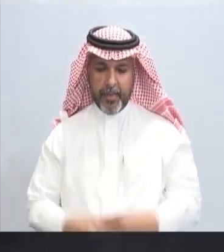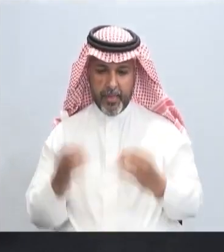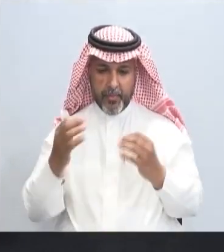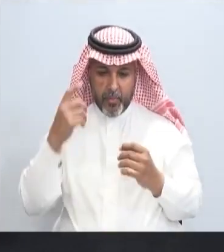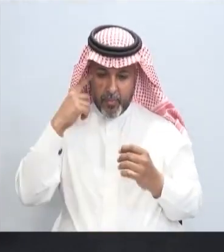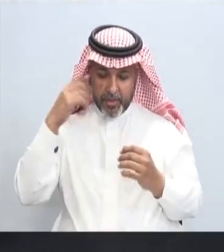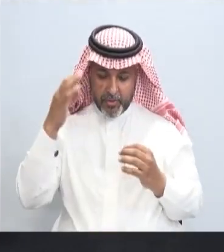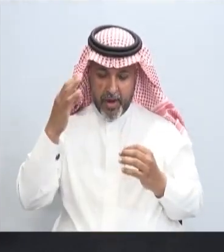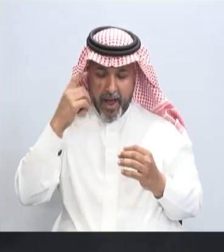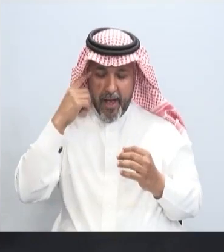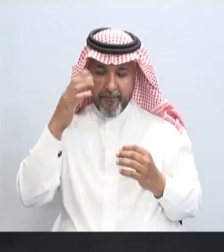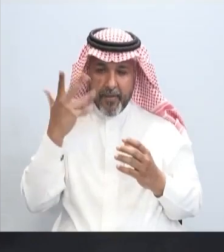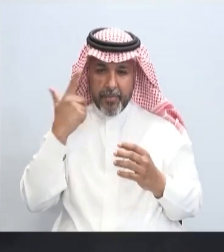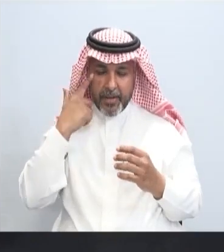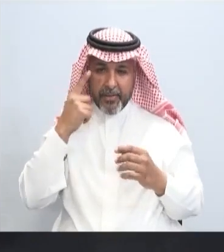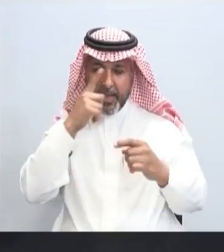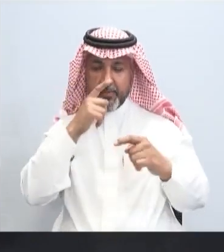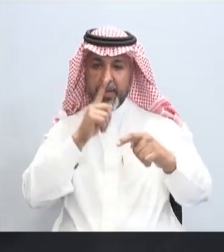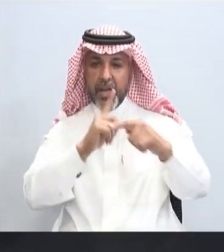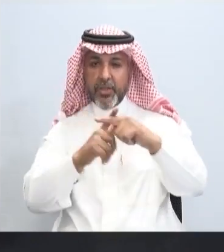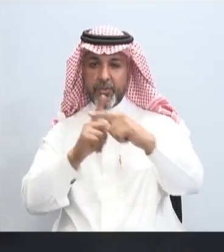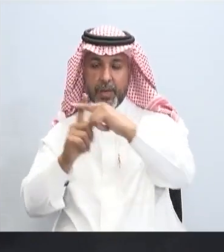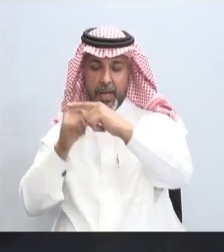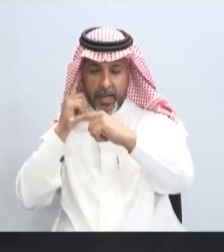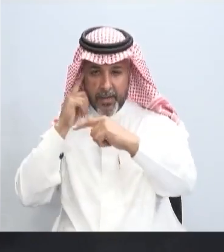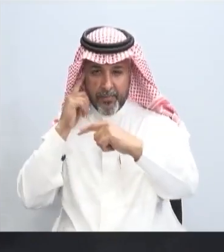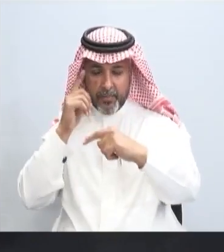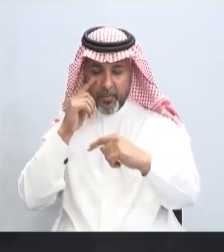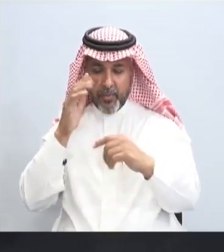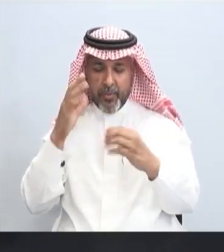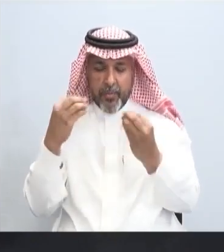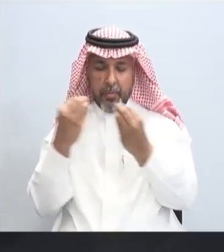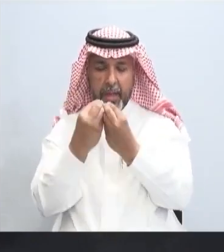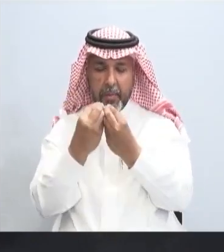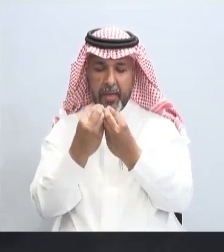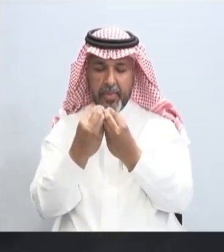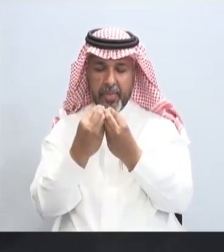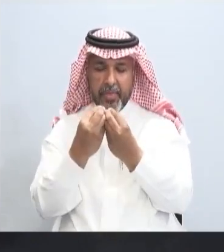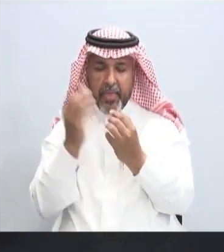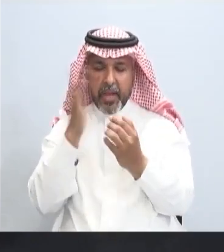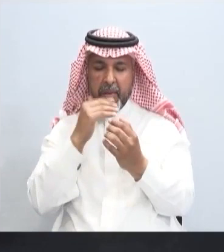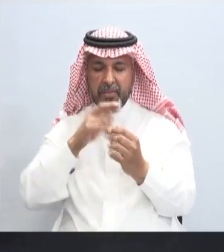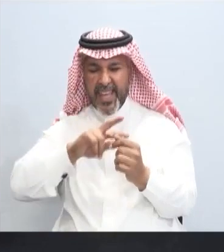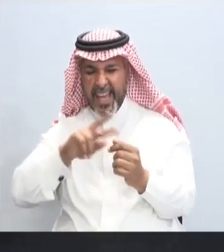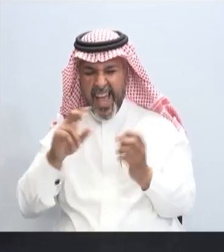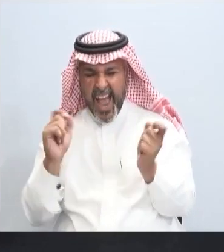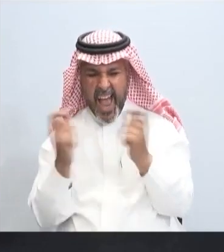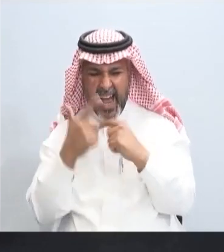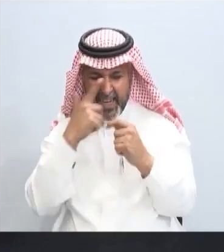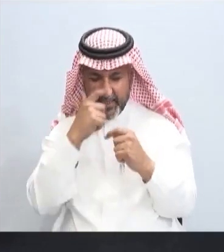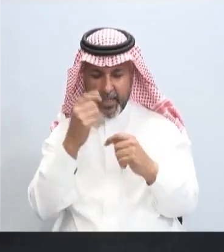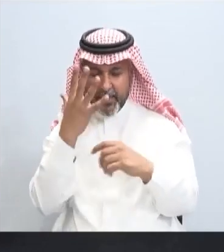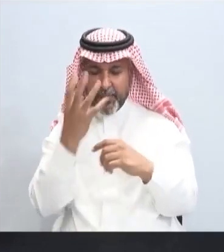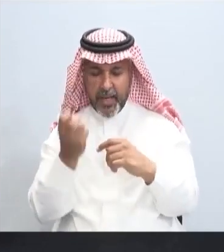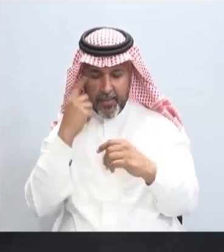ففي الحوادث المتنافيه مجرد اني اجمع الاحتمالين لان لا يوجد عندي عناصر مشتركه اما بالنسبه للحوادث غير المتنافيه فيجب